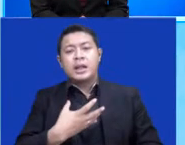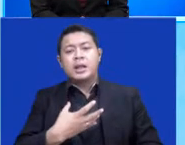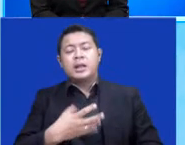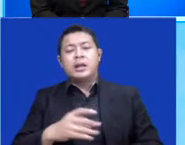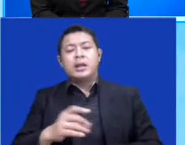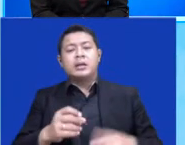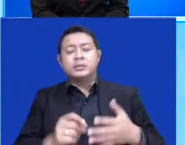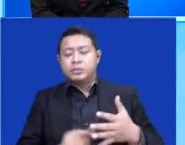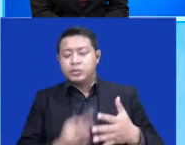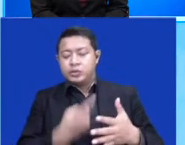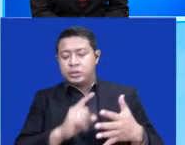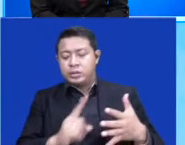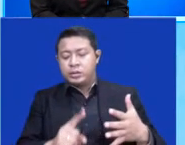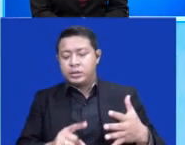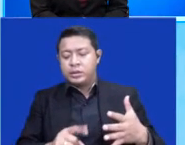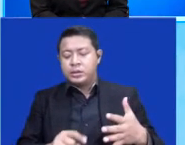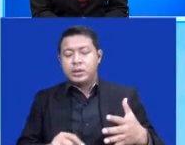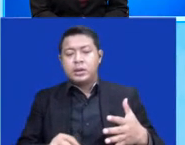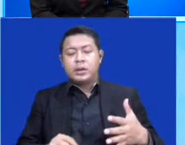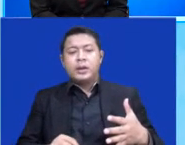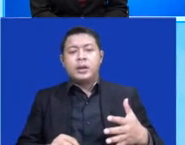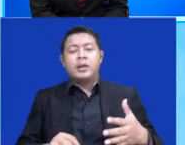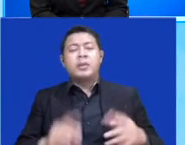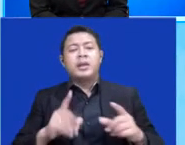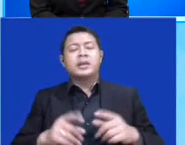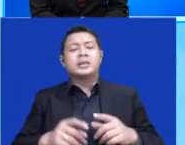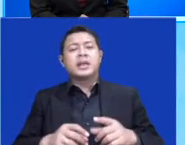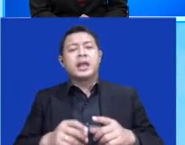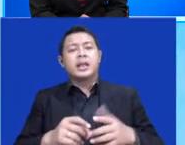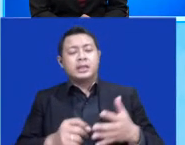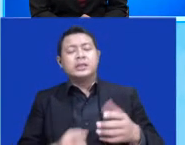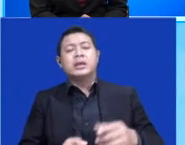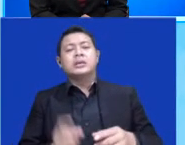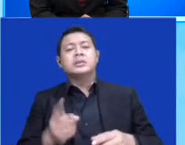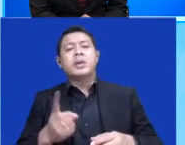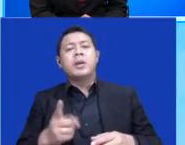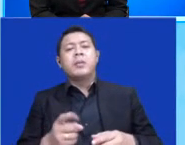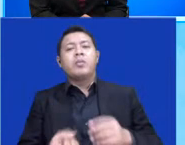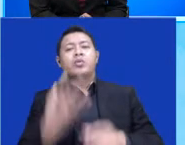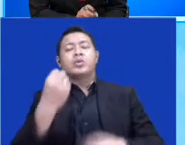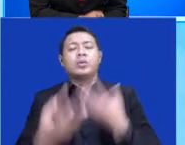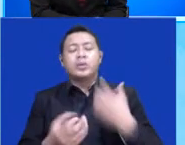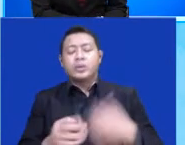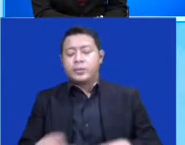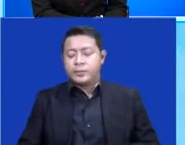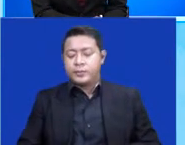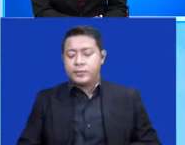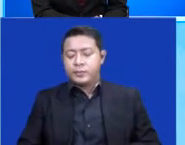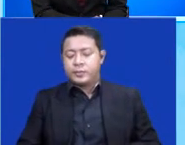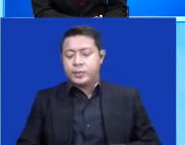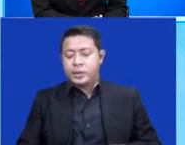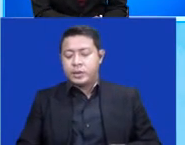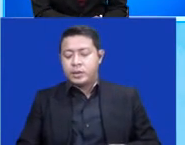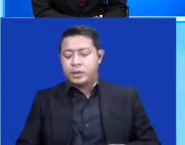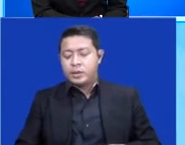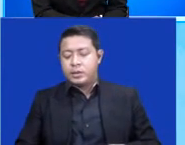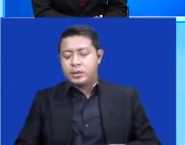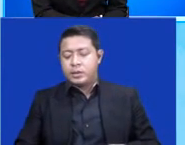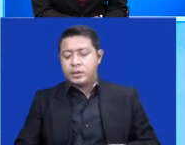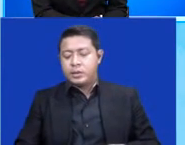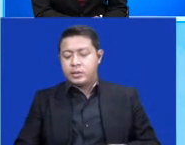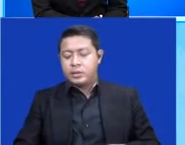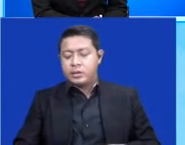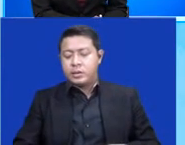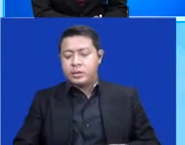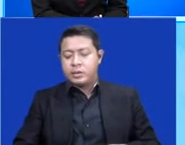multifaktorial atau banyak sekali faktor yang bisa berkontribusi untuk menimbulkan kanker. Tetapi salah satu sebenarnya